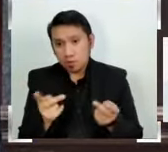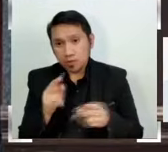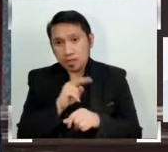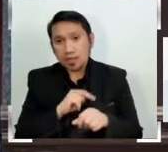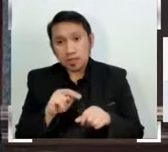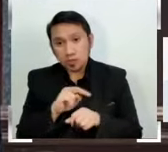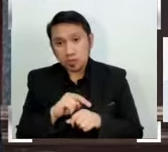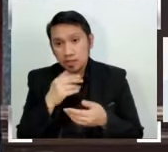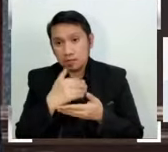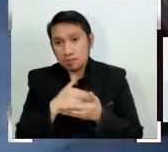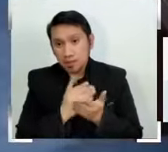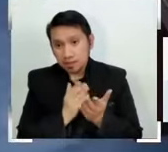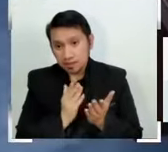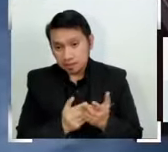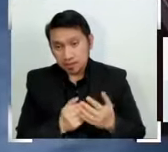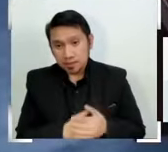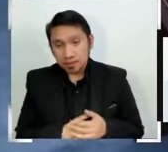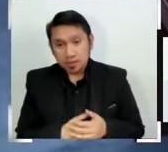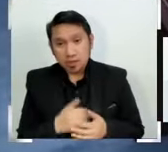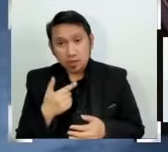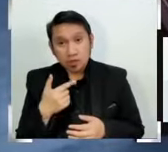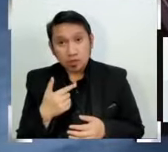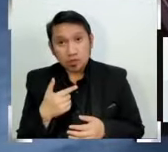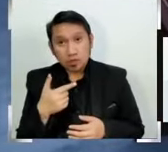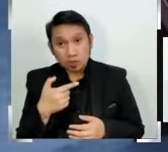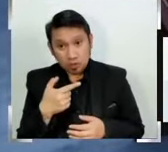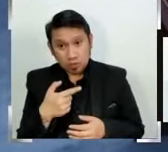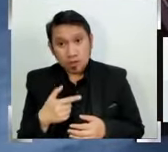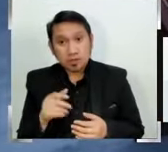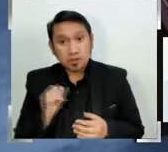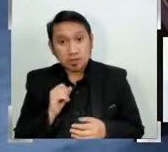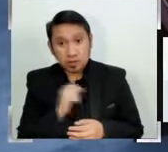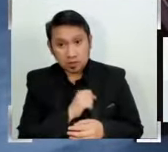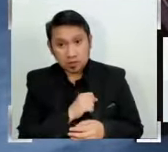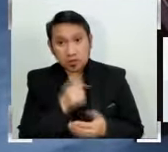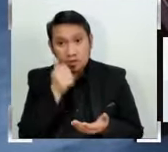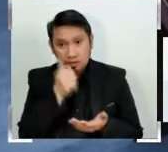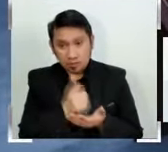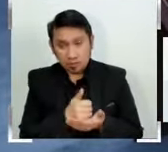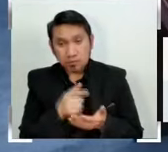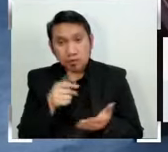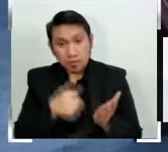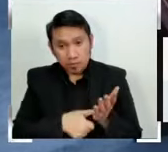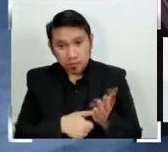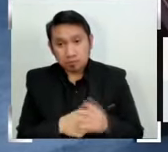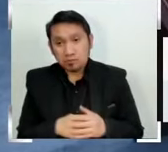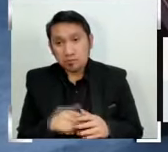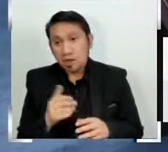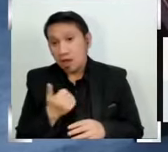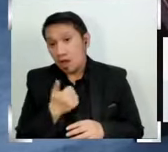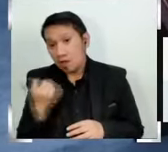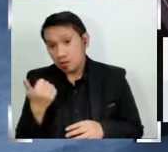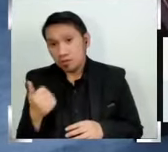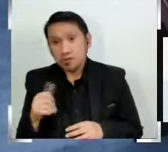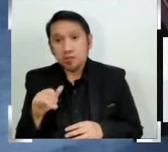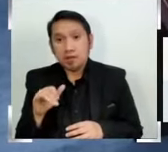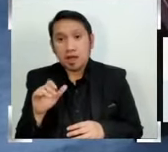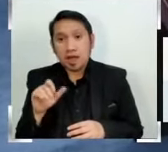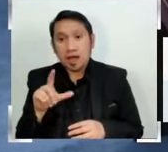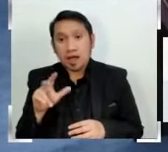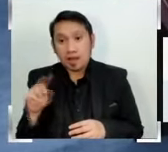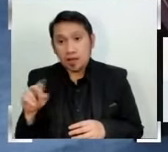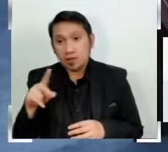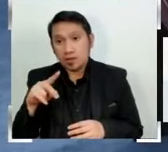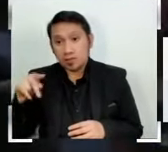budget. 21 senador ang bumoto pabor sa pagpasa nito. Hindi naman nakadalo ang magkapatid na sina Senator Alan at Tia